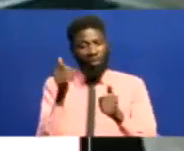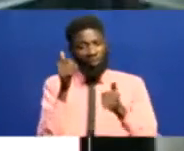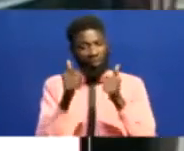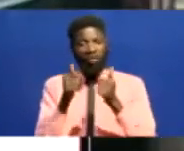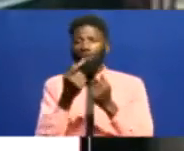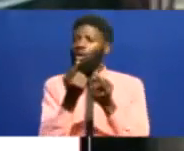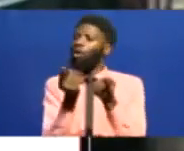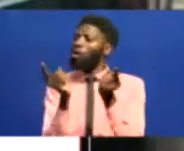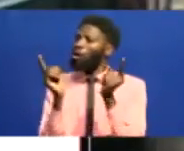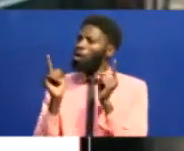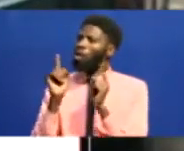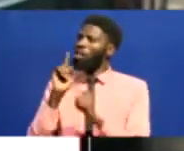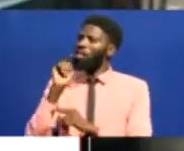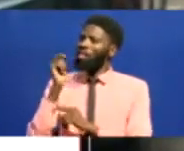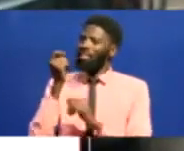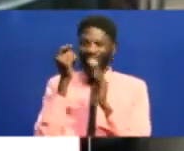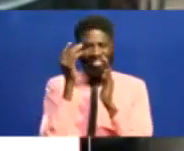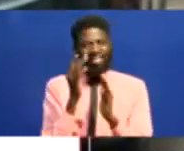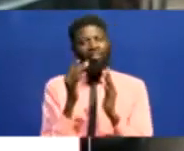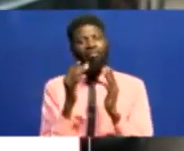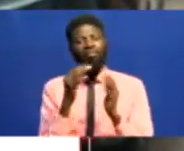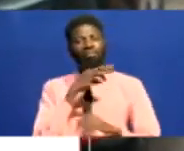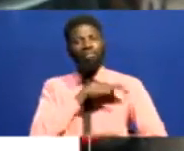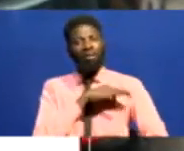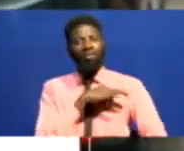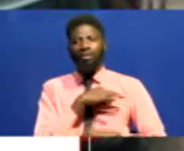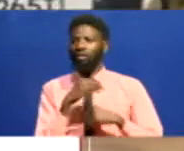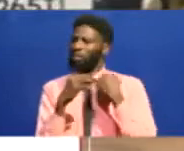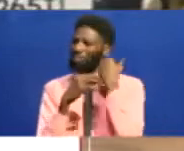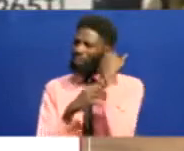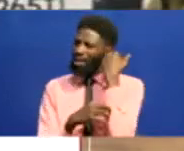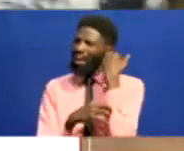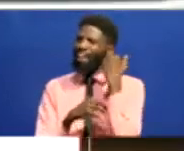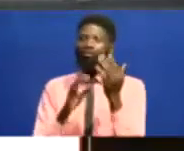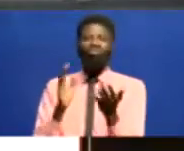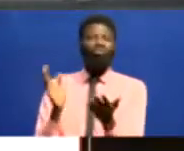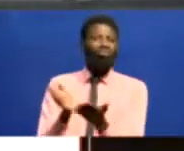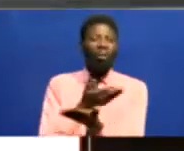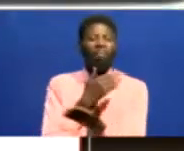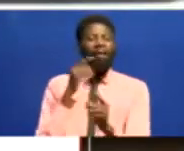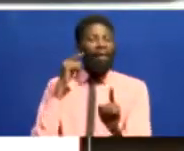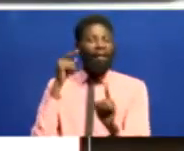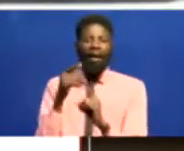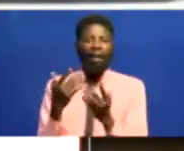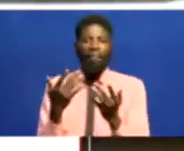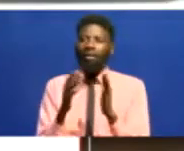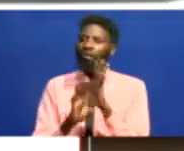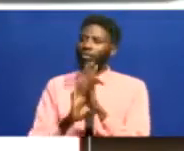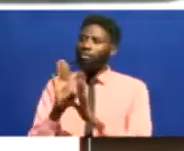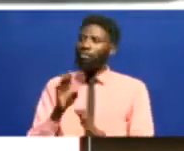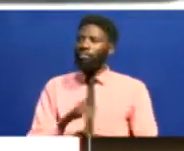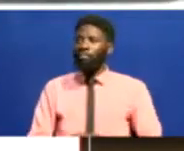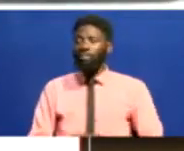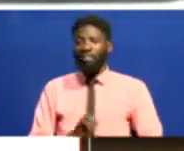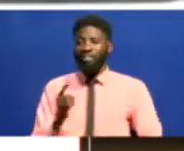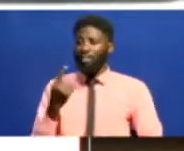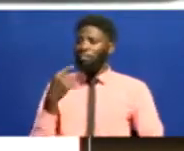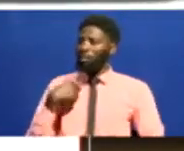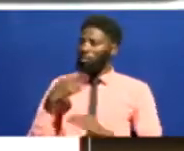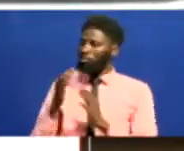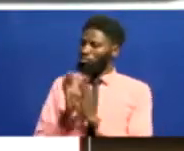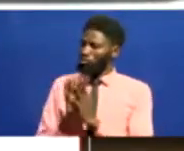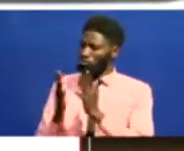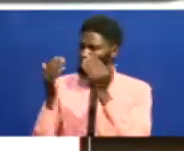Jamhuri ya Kenya na kuondoa umaskini na kuleta maendeleo. Koti, ningependa kwanza kupongeza koti kwa hivyo imepitisha hiyo finance